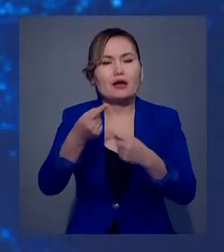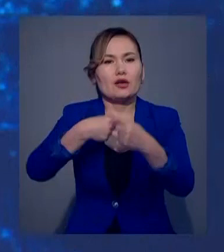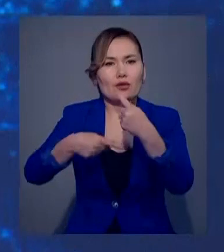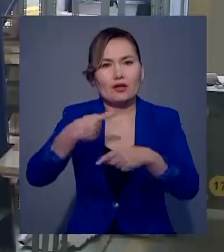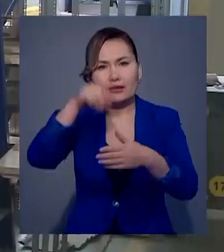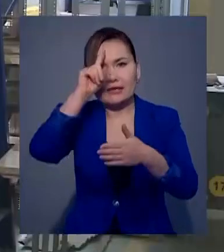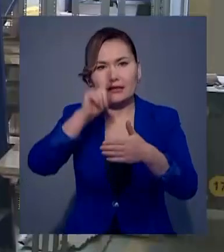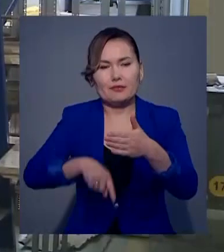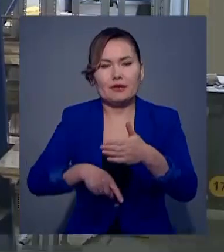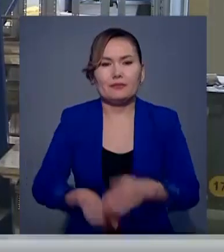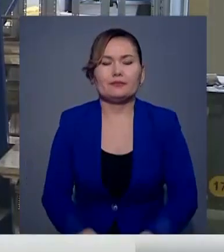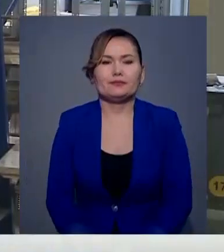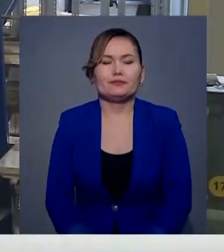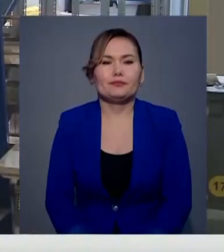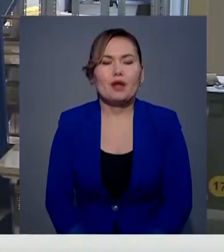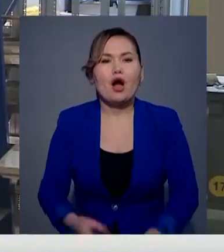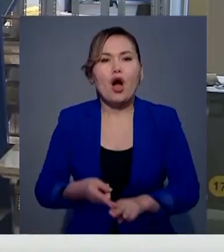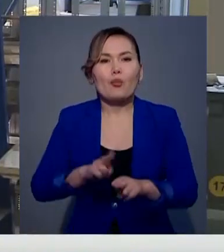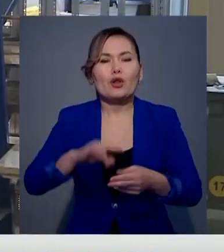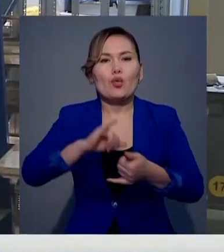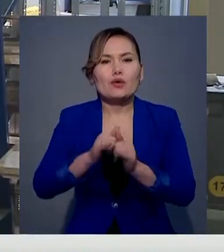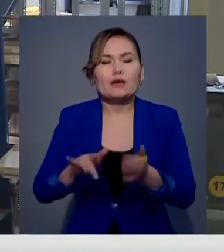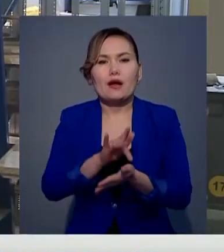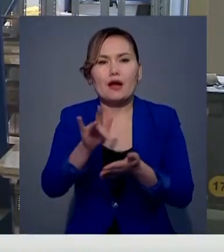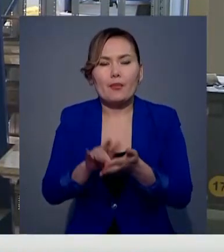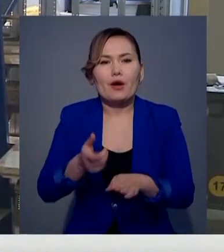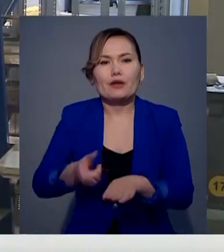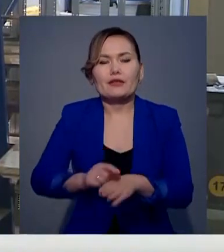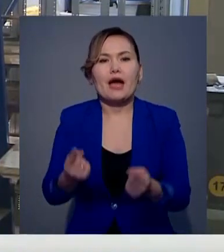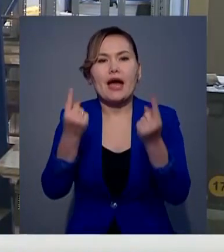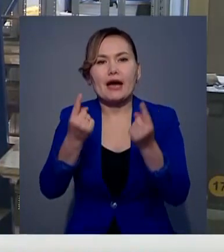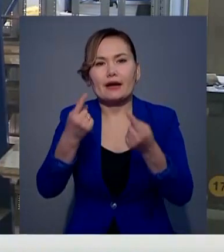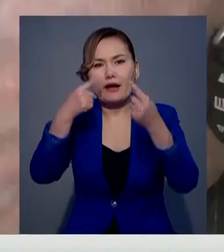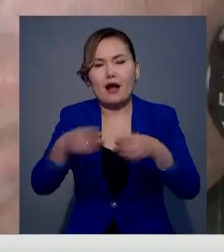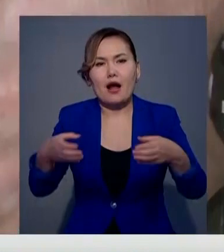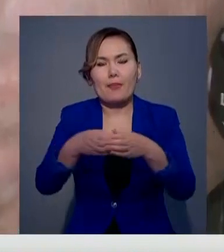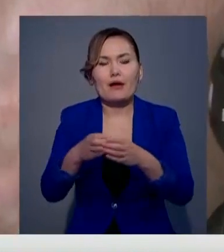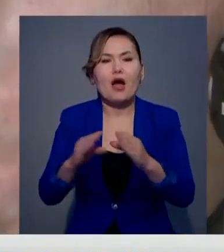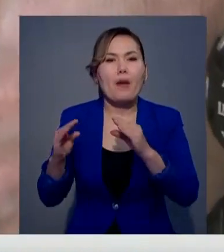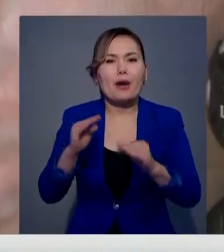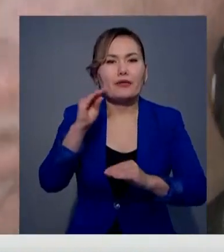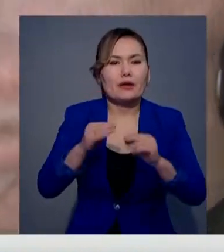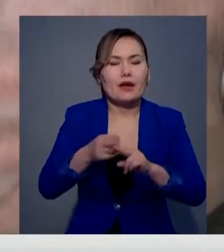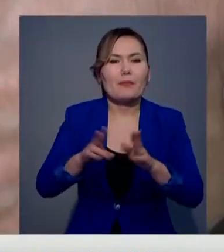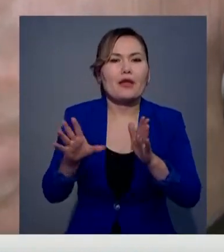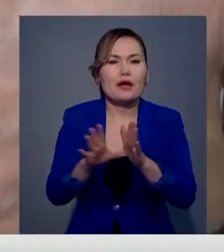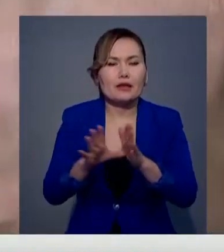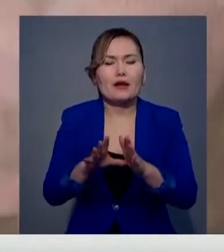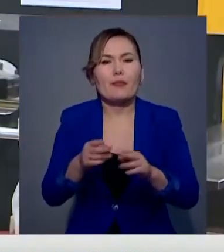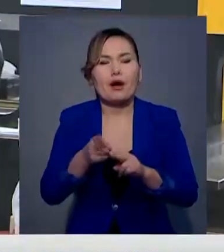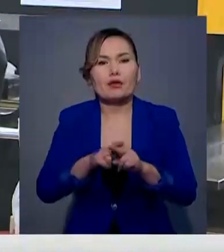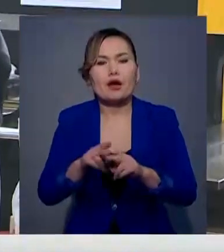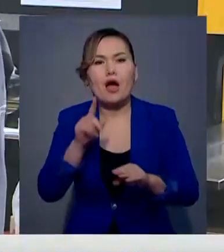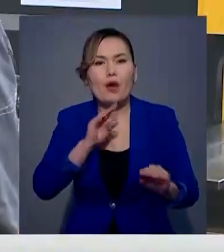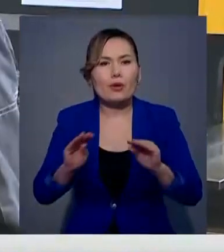сенімде. Бұл өскемендегі ең ірі инженерингтік компания машина құрастыру, инфрақұрылым, энергетика, металлургия, тау-кен